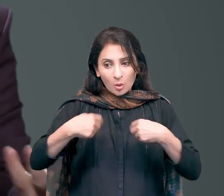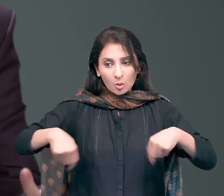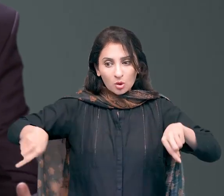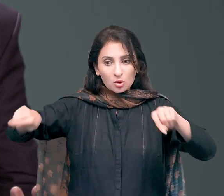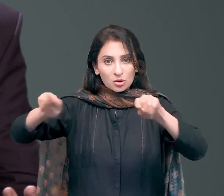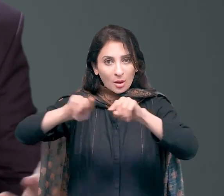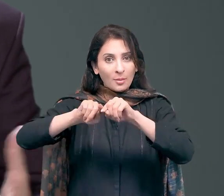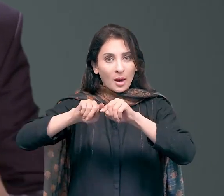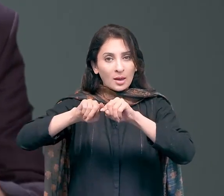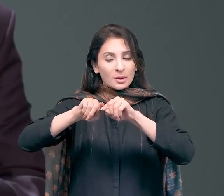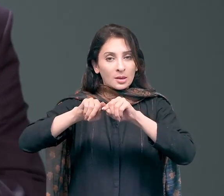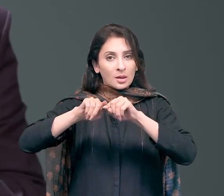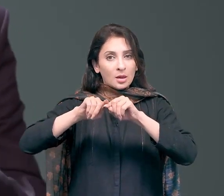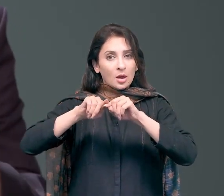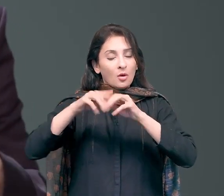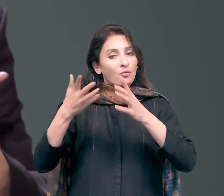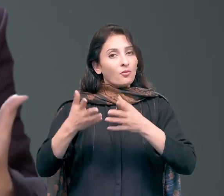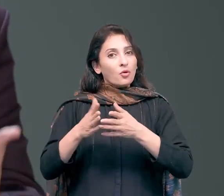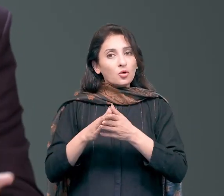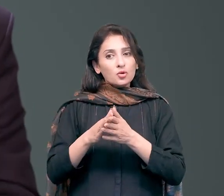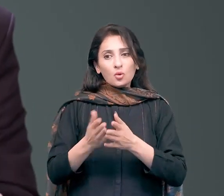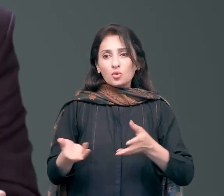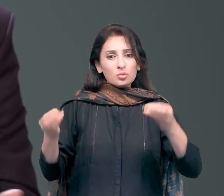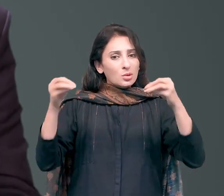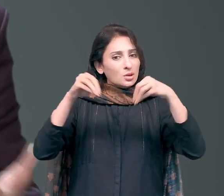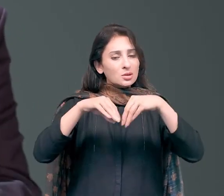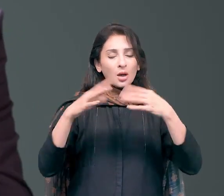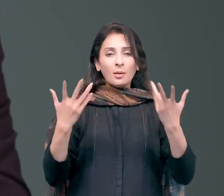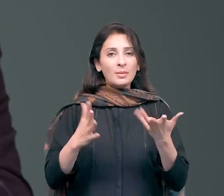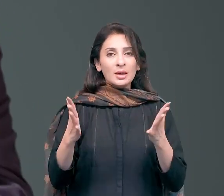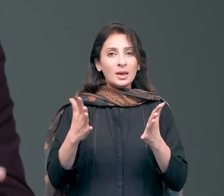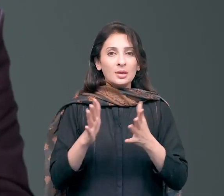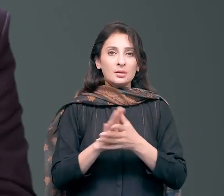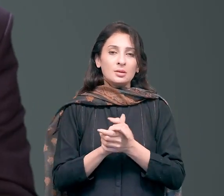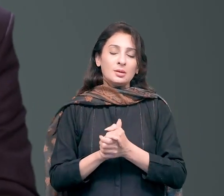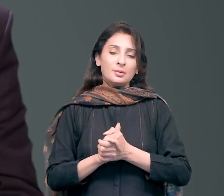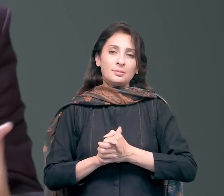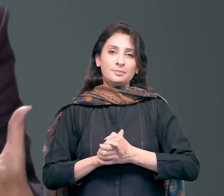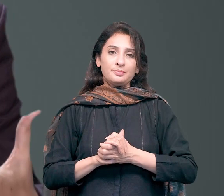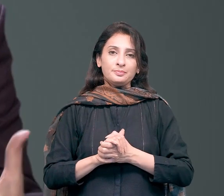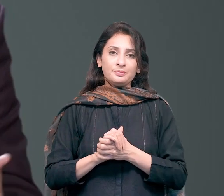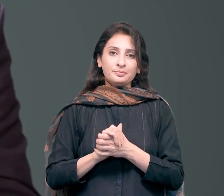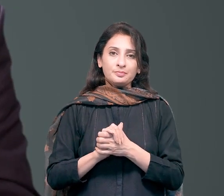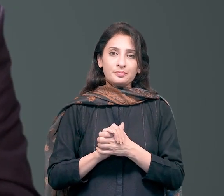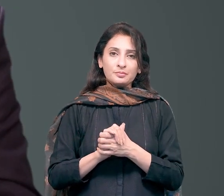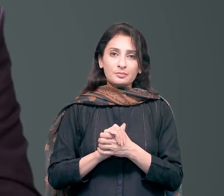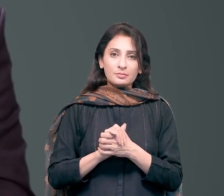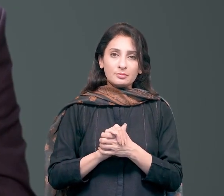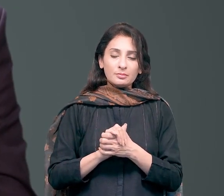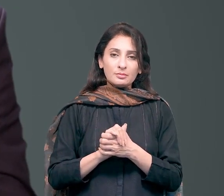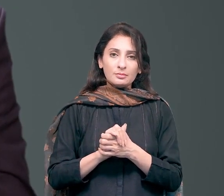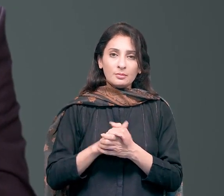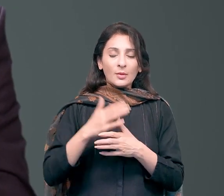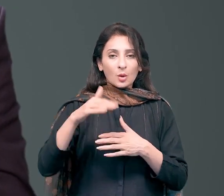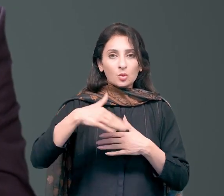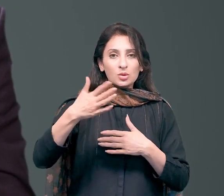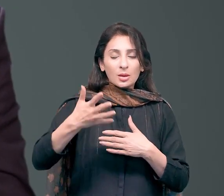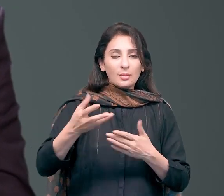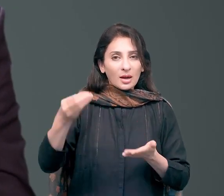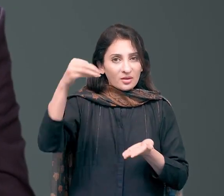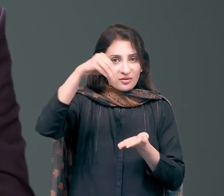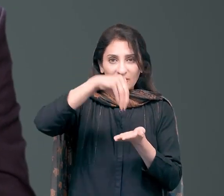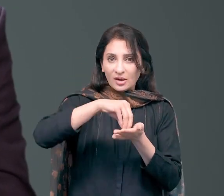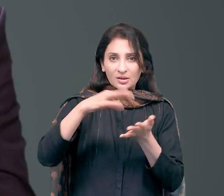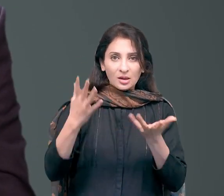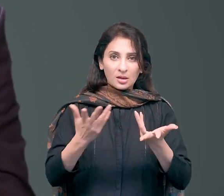تو لہٰذا تو ان کا تو کوئی آفیشیلی ورژن آیا نہیں کہ جی ہم شامل ہیں یا نہیں ہیں۔ تو جس کا فائدہ یہ ہوا